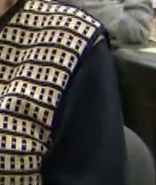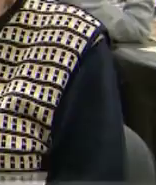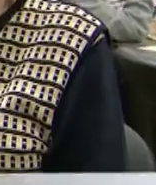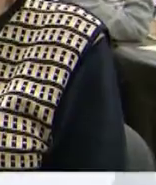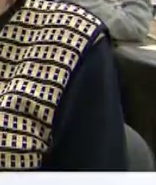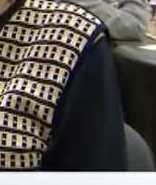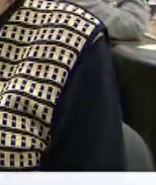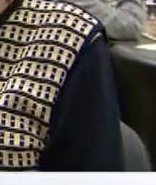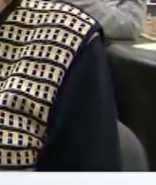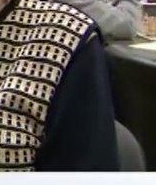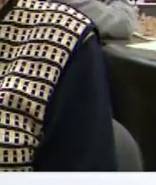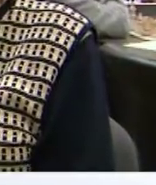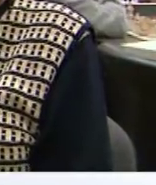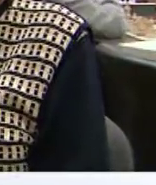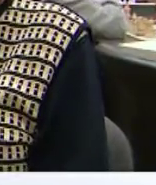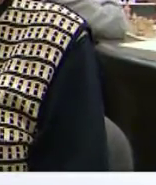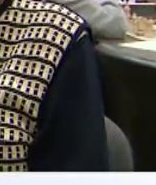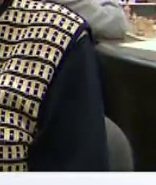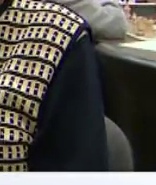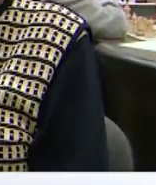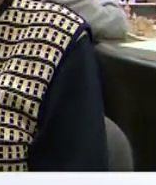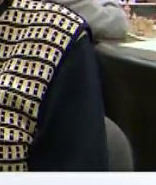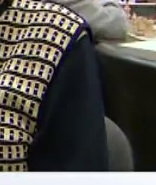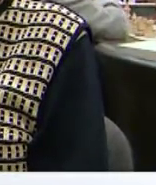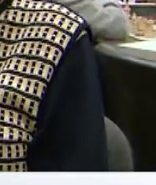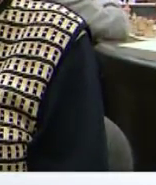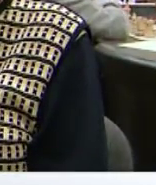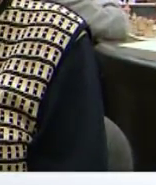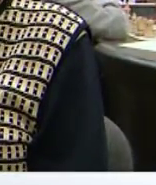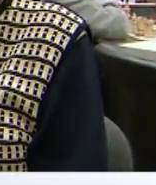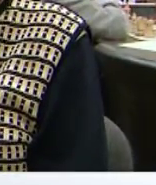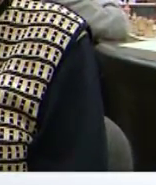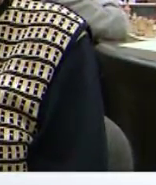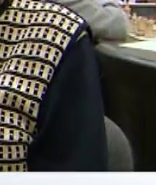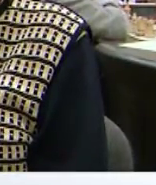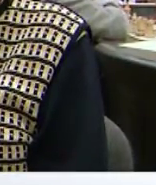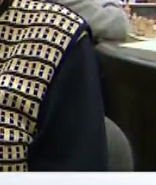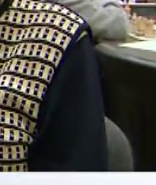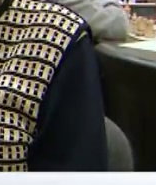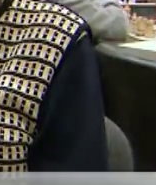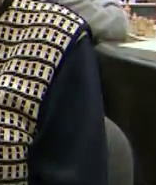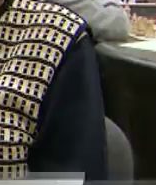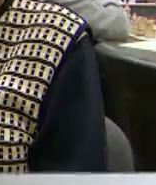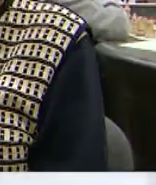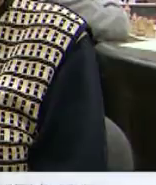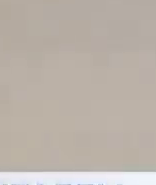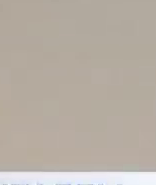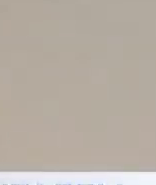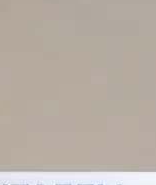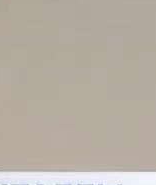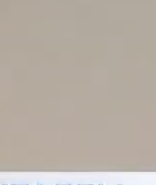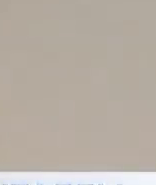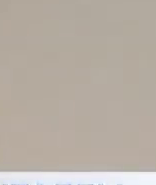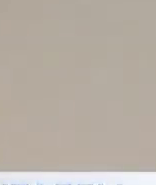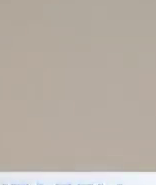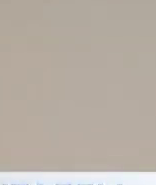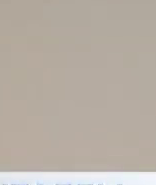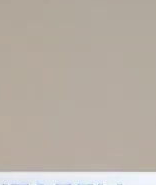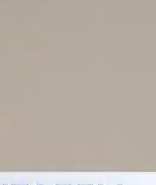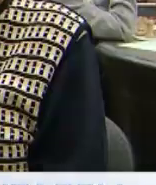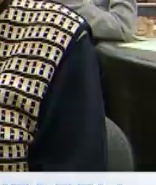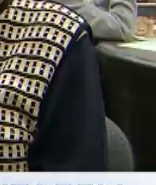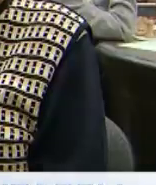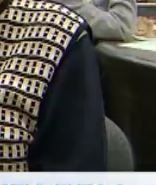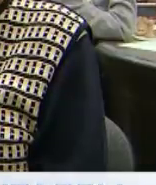Бұрын одақтық жарыстарға қатысқан, қазір республиканың атынан әлем чемпионатына барам 93 жылдан бері. Енді